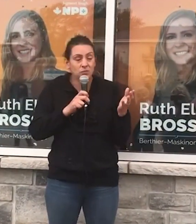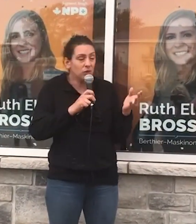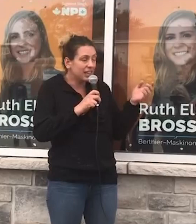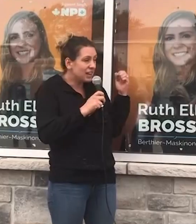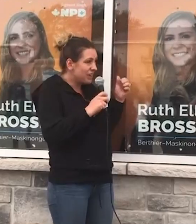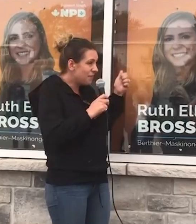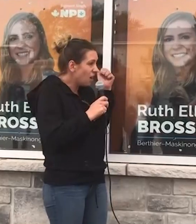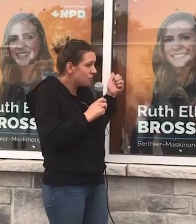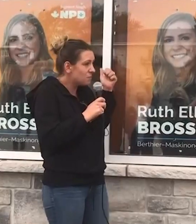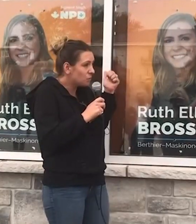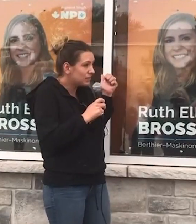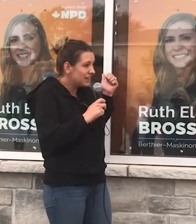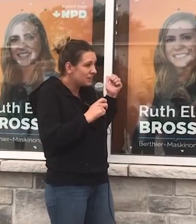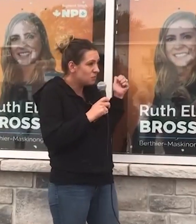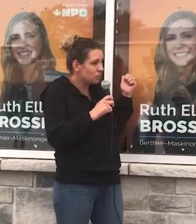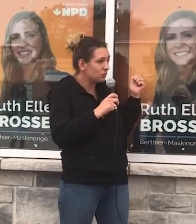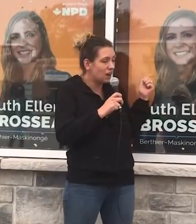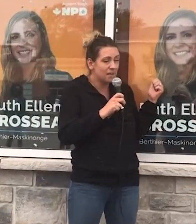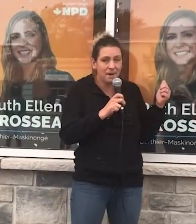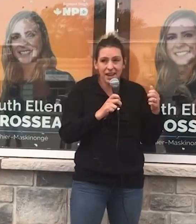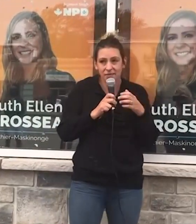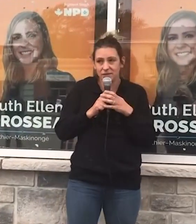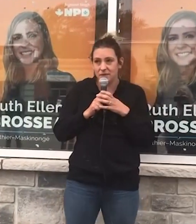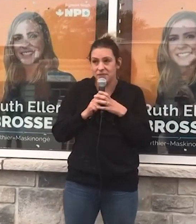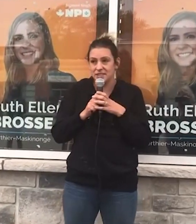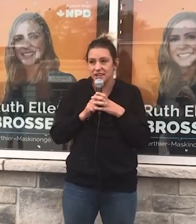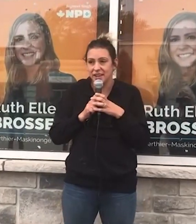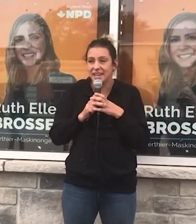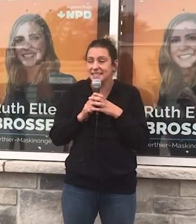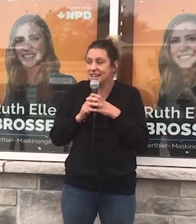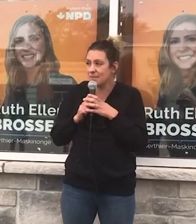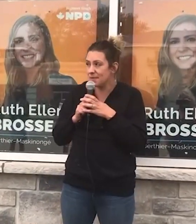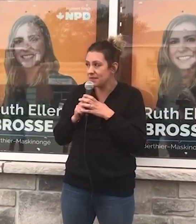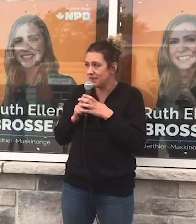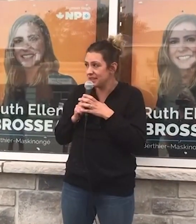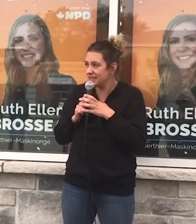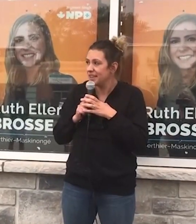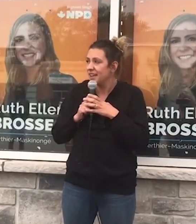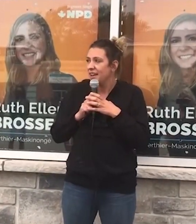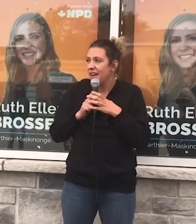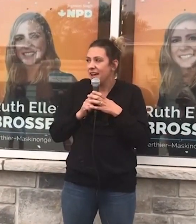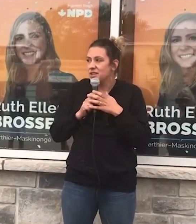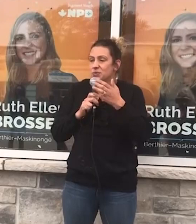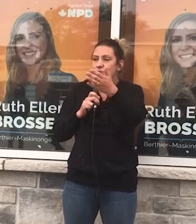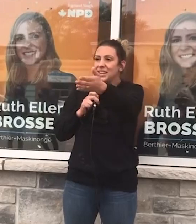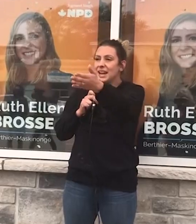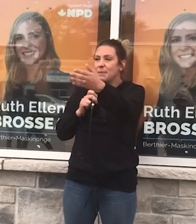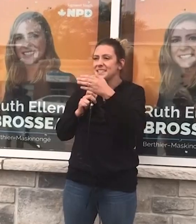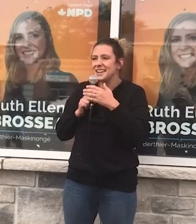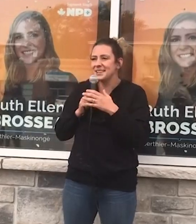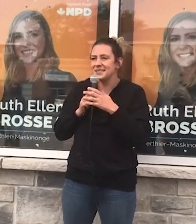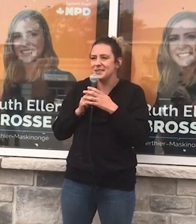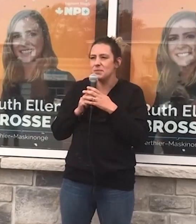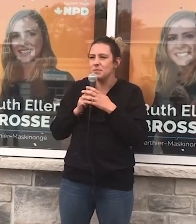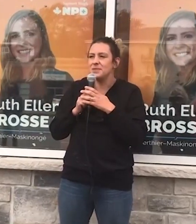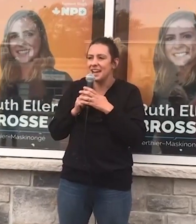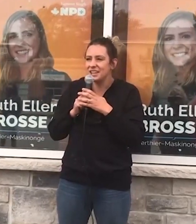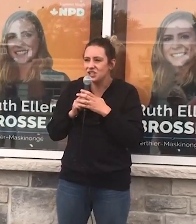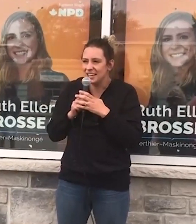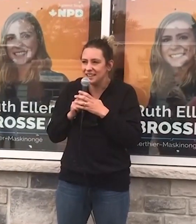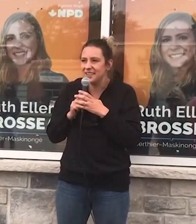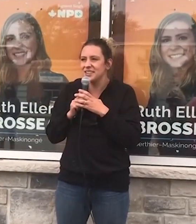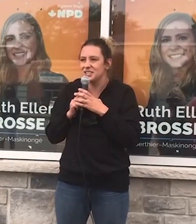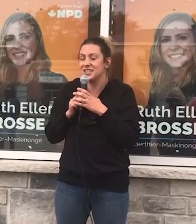Merci à tout le monde qui a travaillé fort pour monter le bureau de campagne. Vous avez fait ça extrêmement vite. Je veux souligner la présence d